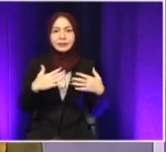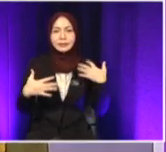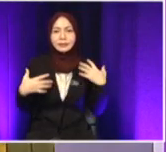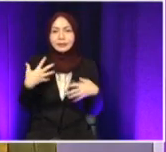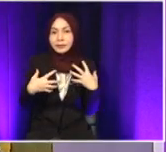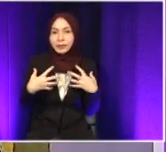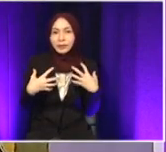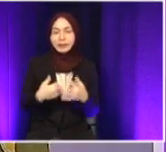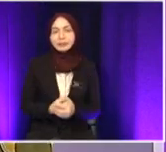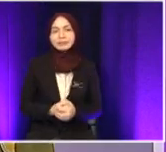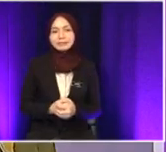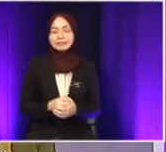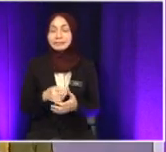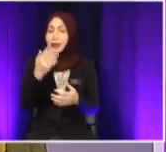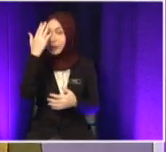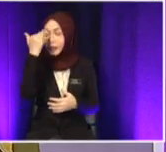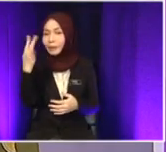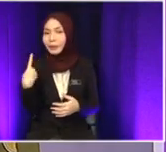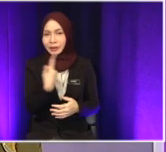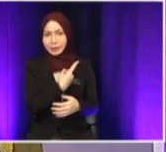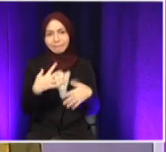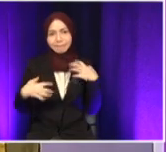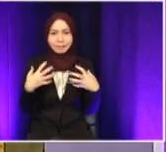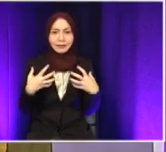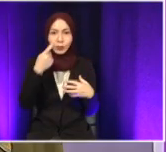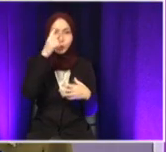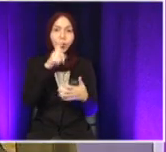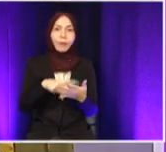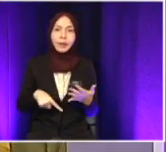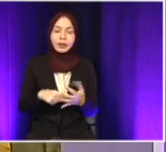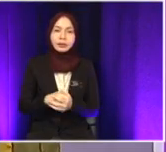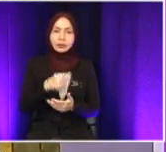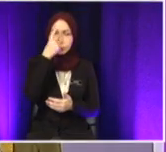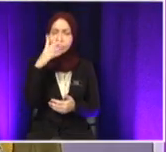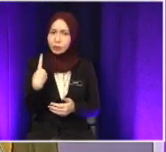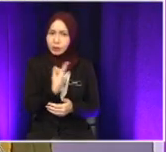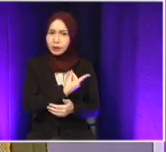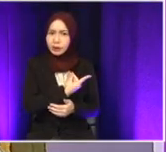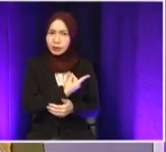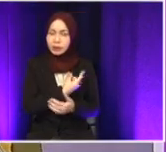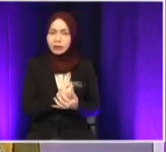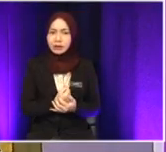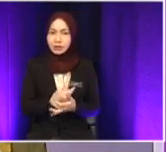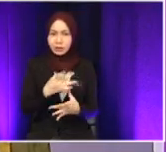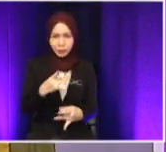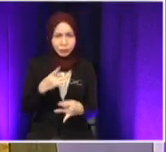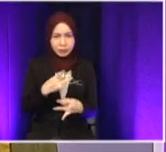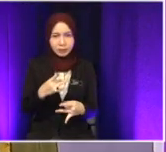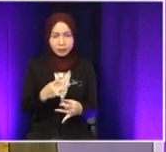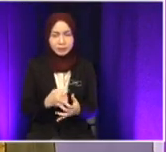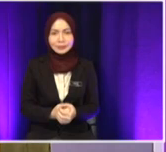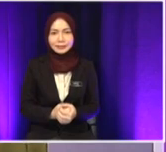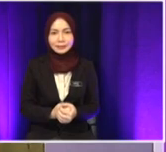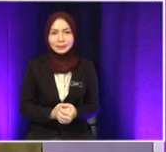Adakah Kita berhibur semata-mata untuk memuaskan keinginan nafsu kita Oke sebab-sebab